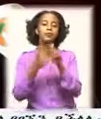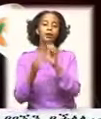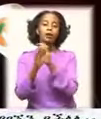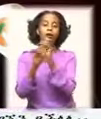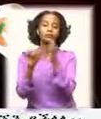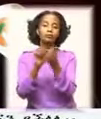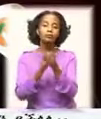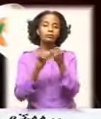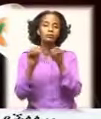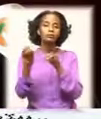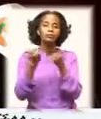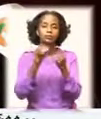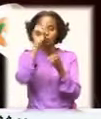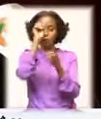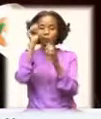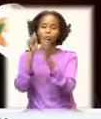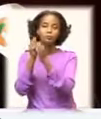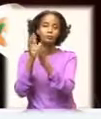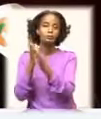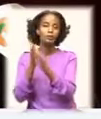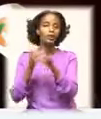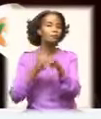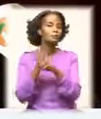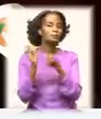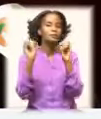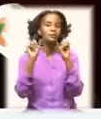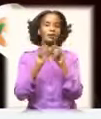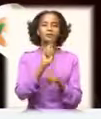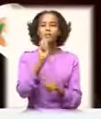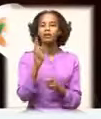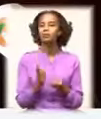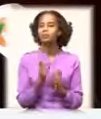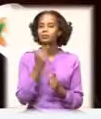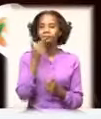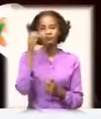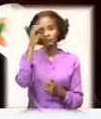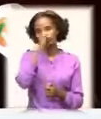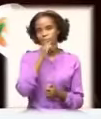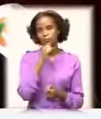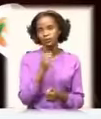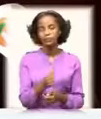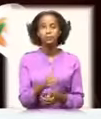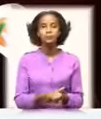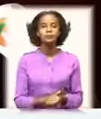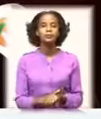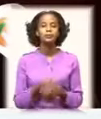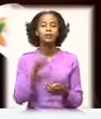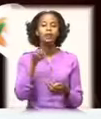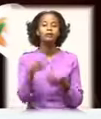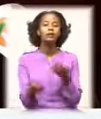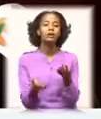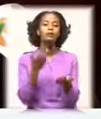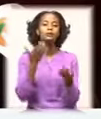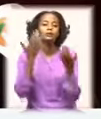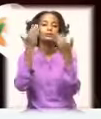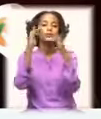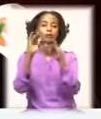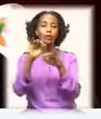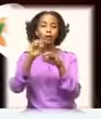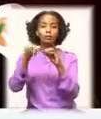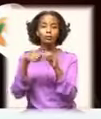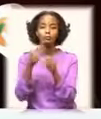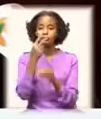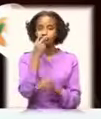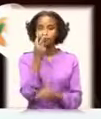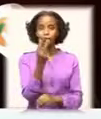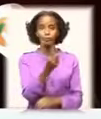ለማፍረስ ከሚንቀሳቀሱት ጋር ከመሰለፍ ያለፈ ምንም አይነት ፋይዳ ይኖራል ተብሎ አይገመትም። ከዚህ አኳያ በተወሰኑ አካባቢዎች